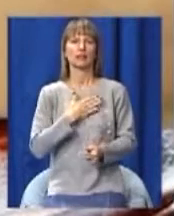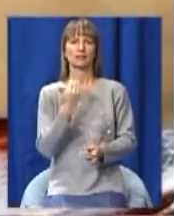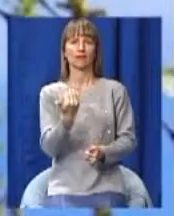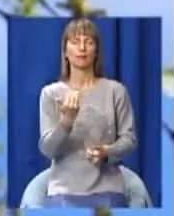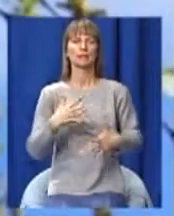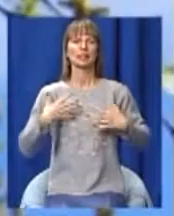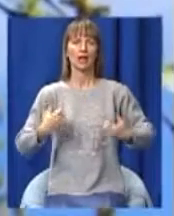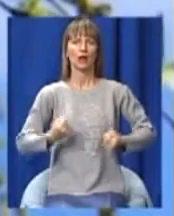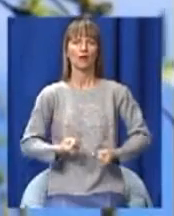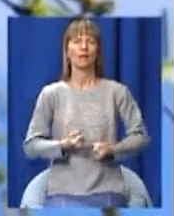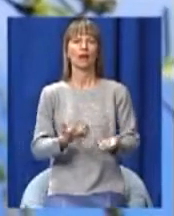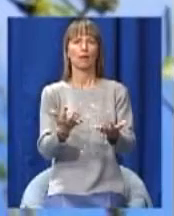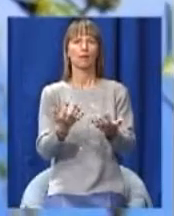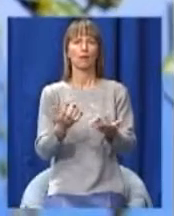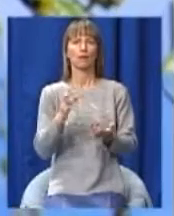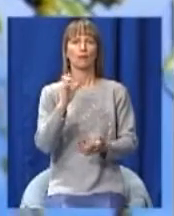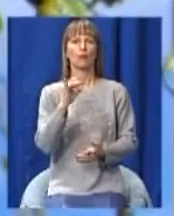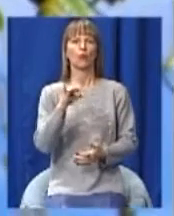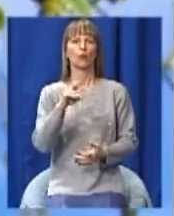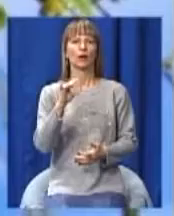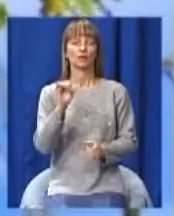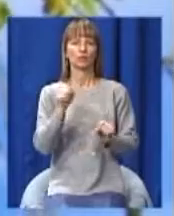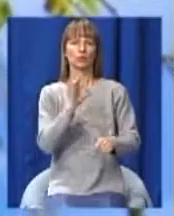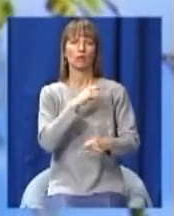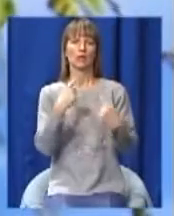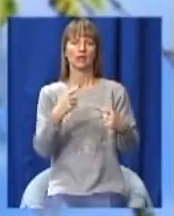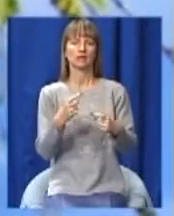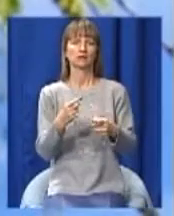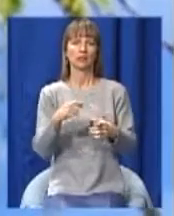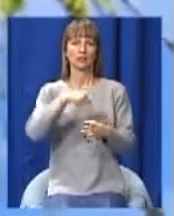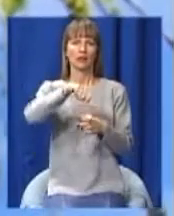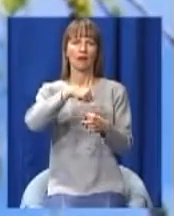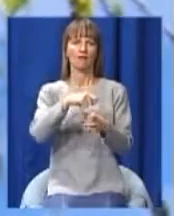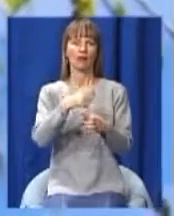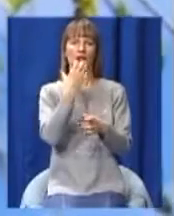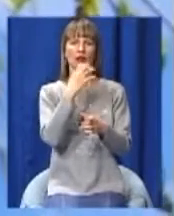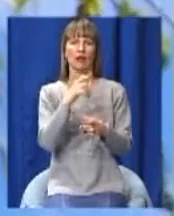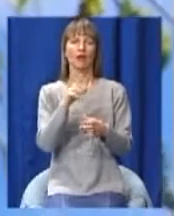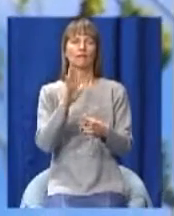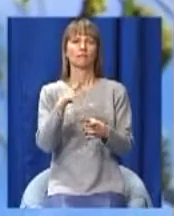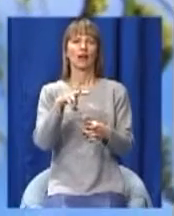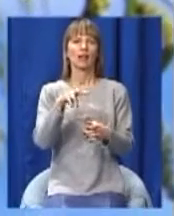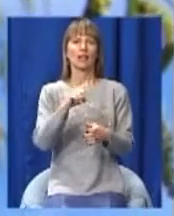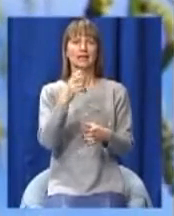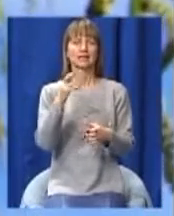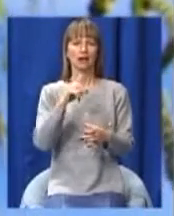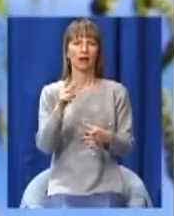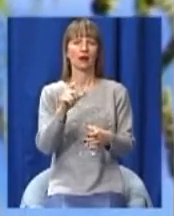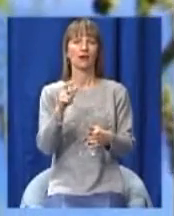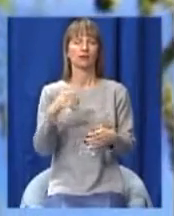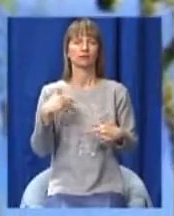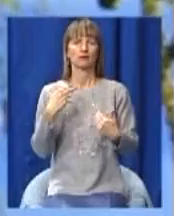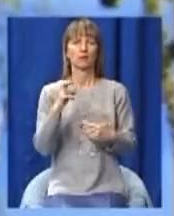вами здоров'я. Бруньки берези можна використовувати в різних настоях і зіллях. В лазнях дуже добре застосовуються березові